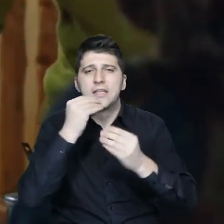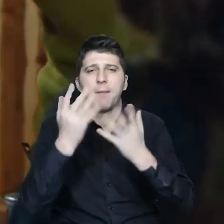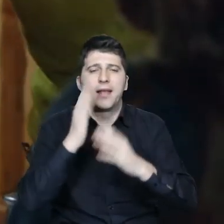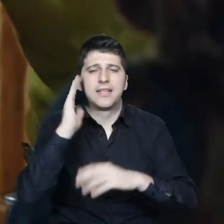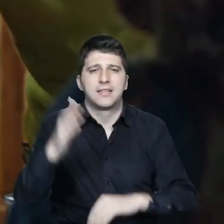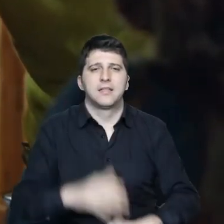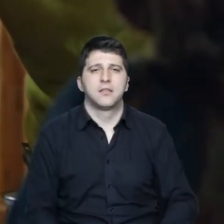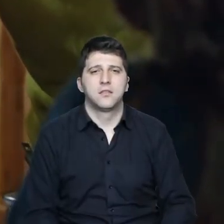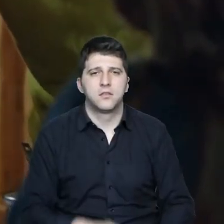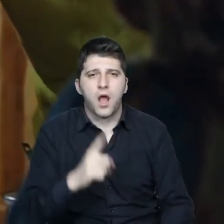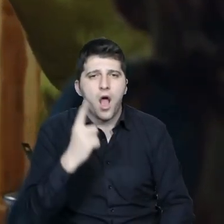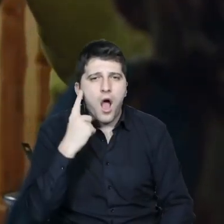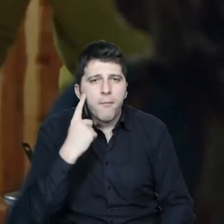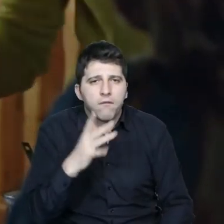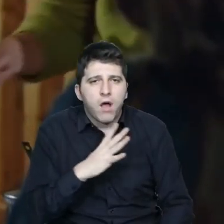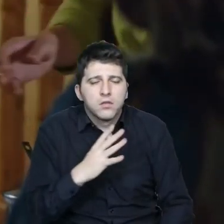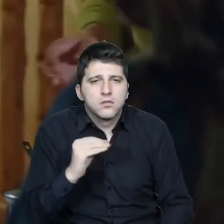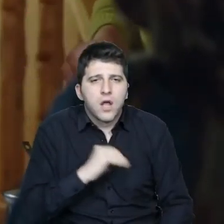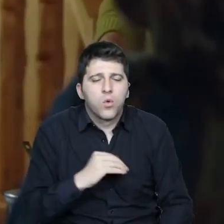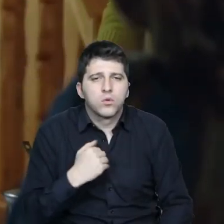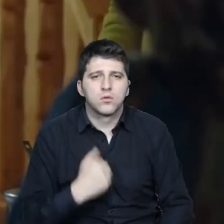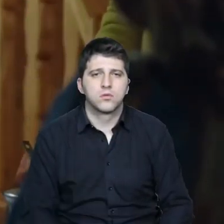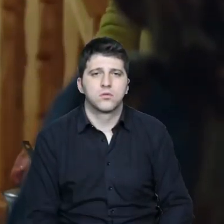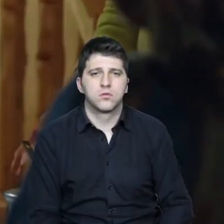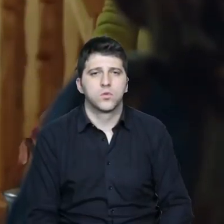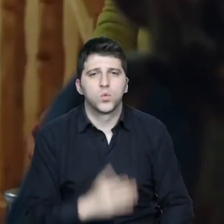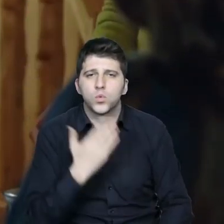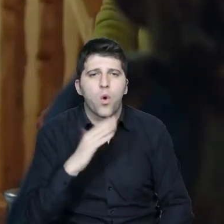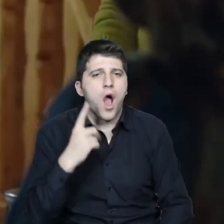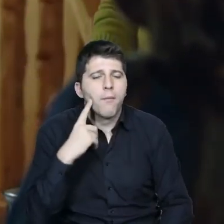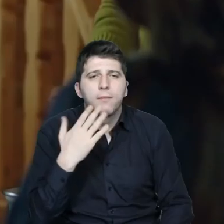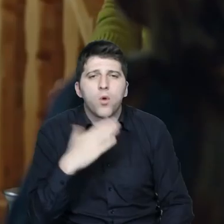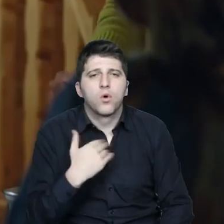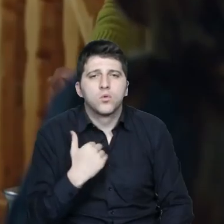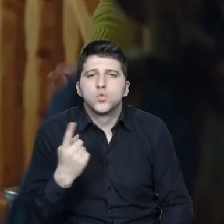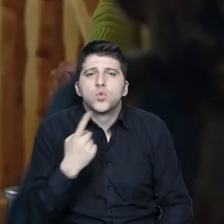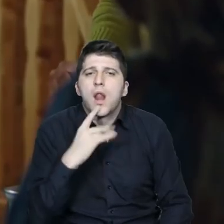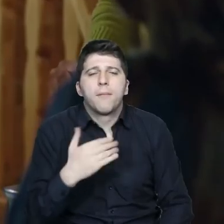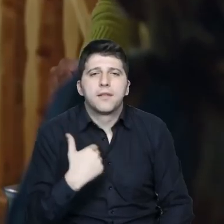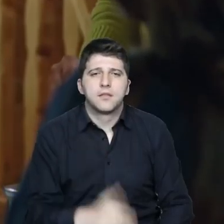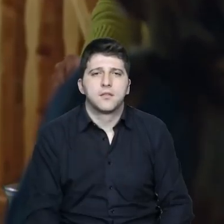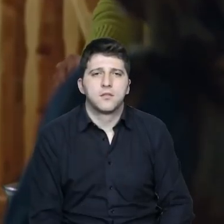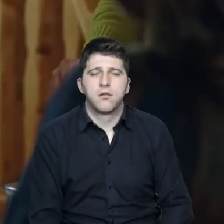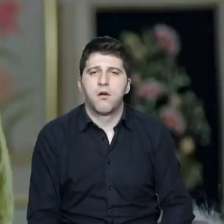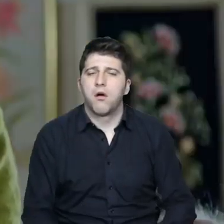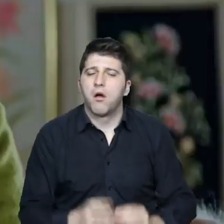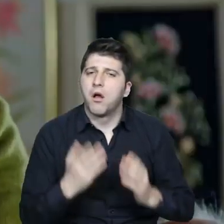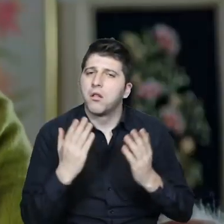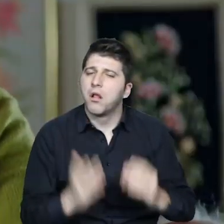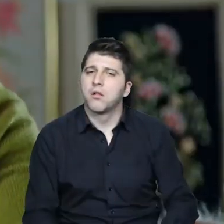Biz senin haberin var sanıyorduk vallahi. Yok, haberim yok. Bana söylemedi. Allah